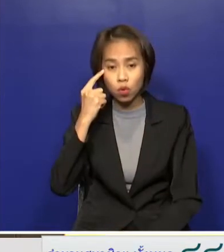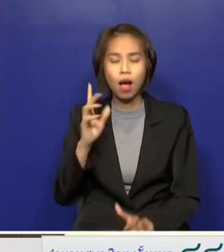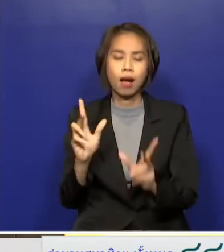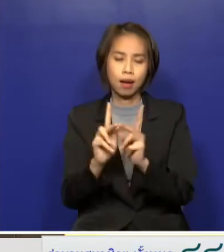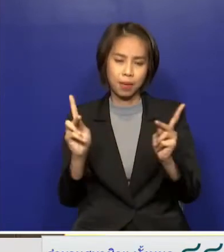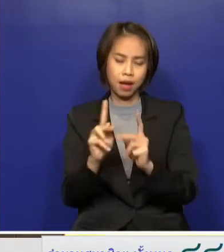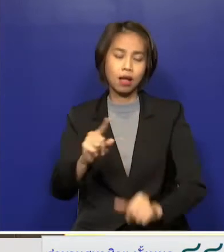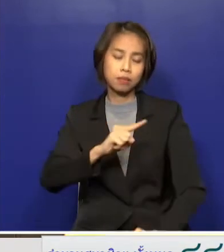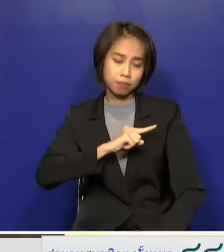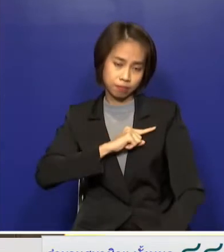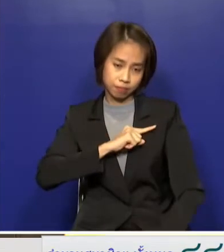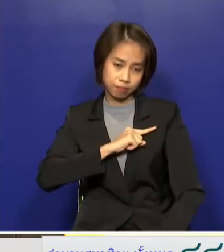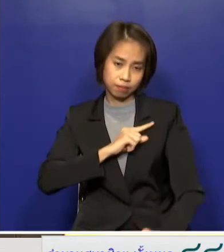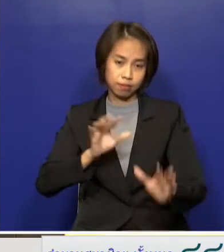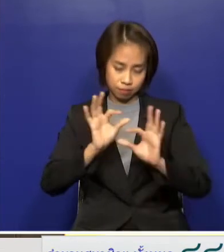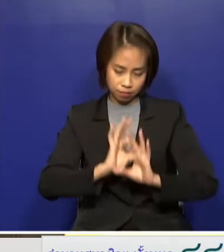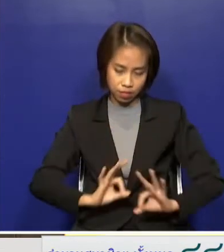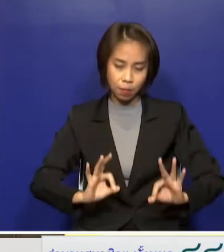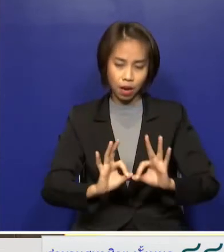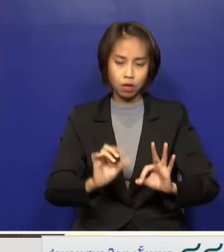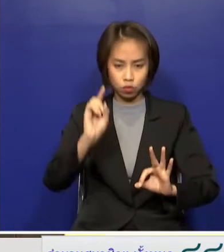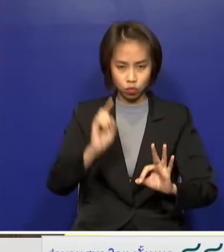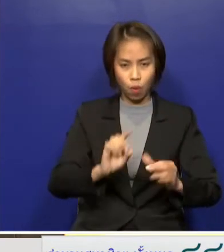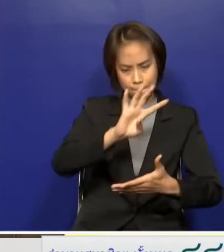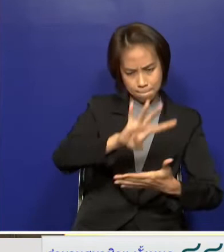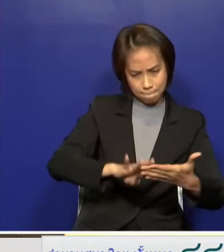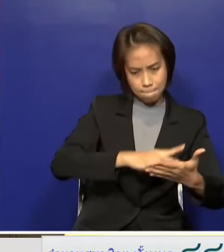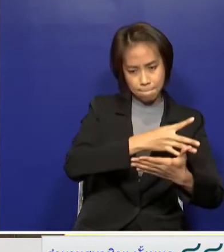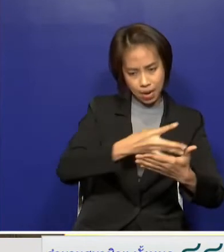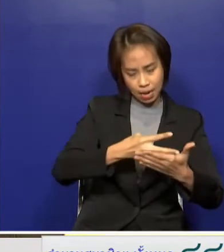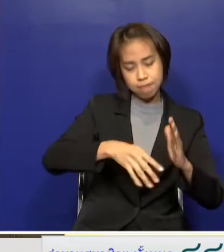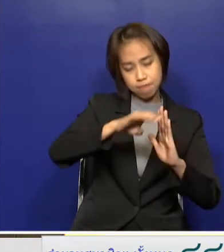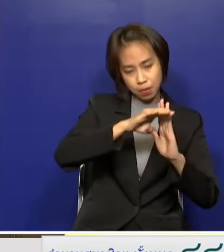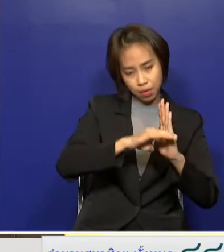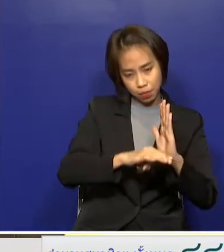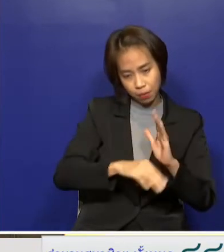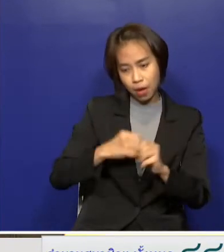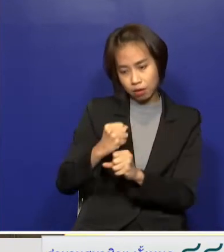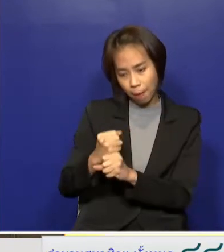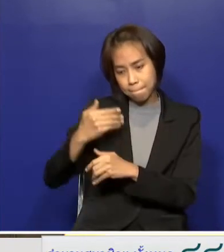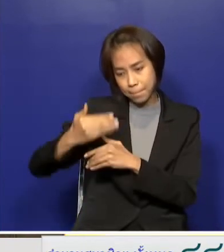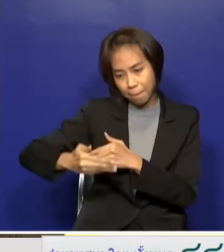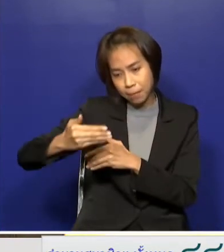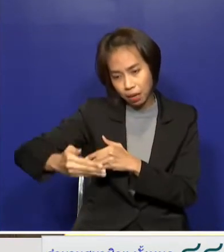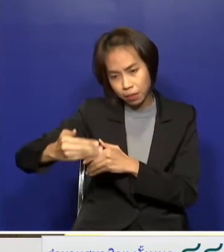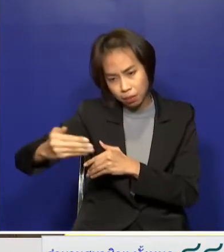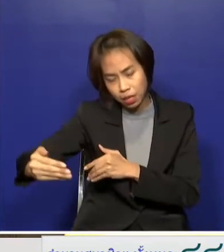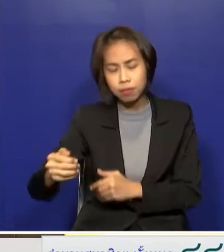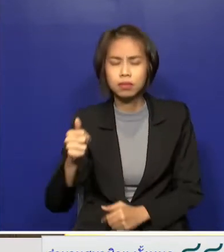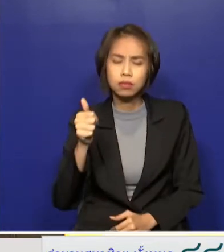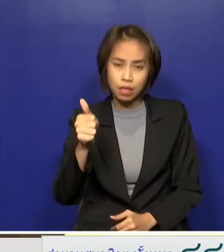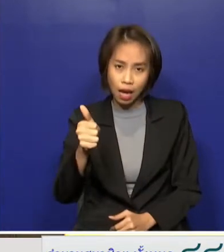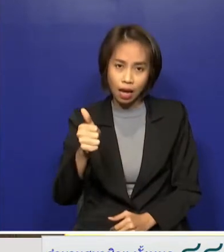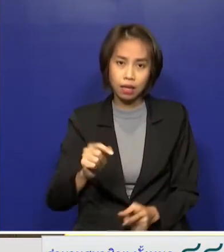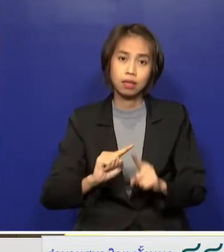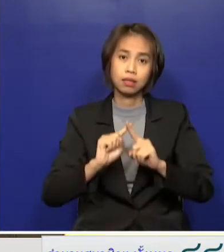ะต้องสร้างแนวนะครับสร้างแนวให้เขาเดินไปข้างหน้าให้ได้ไม่ใช่เหมือนกับว่าไ